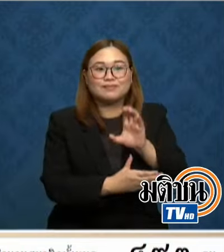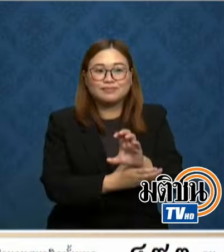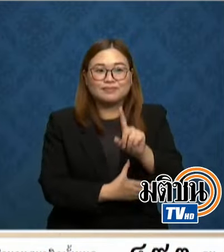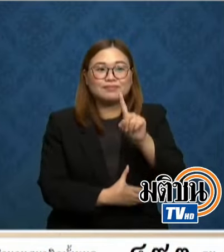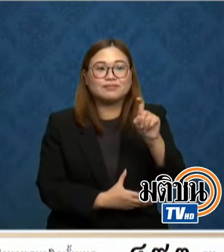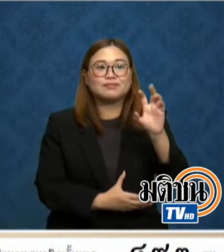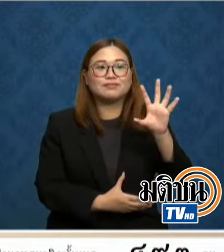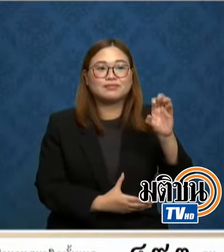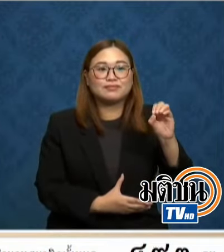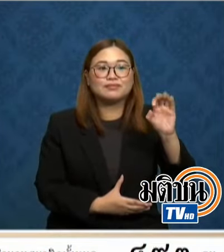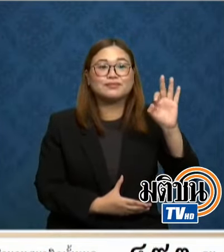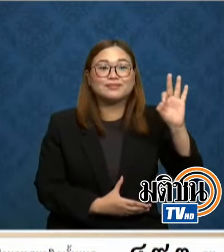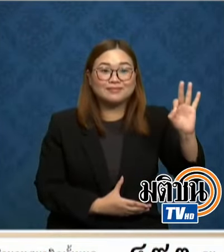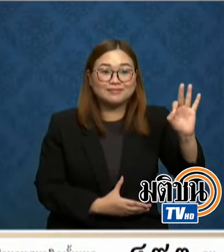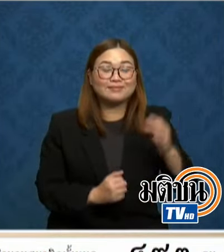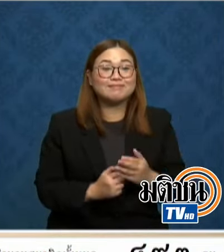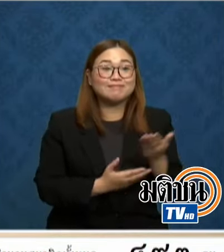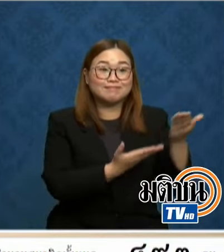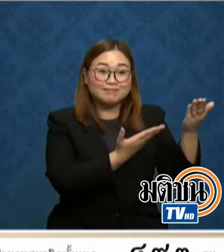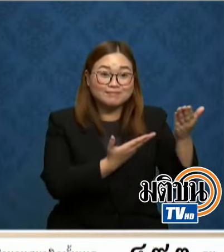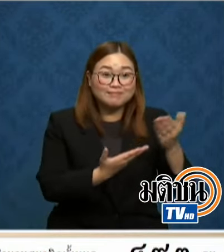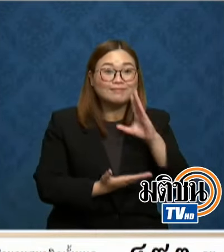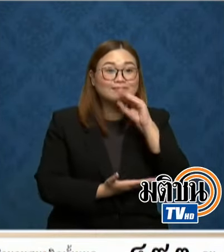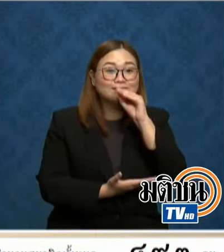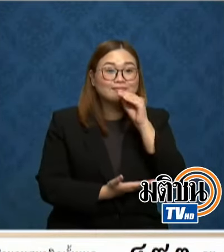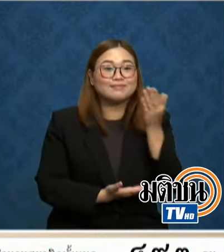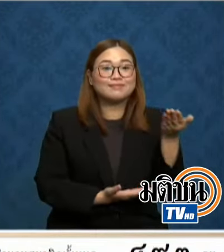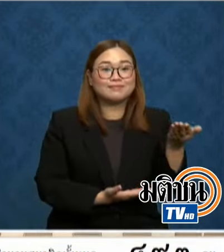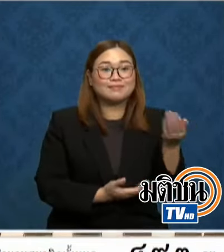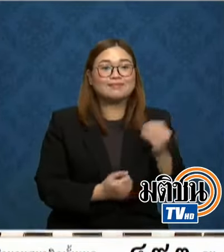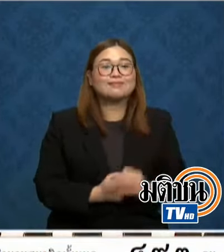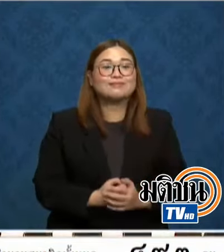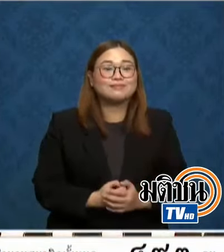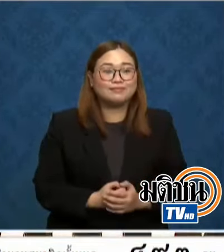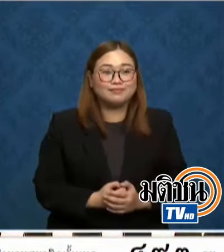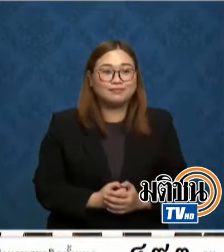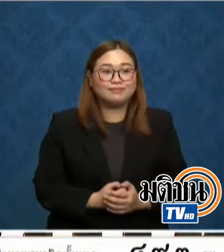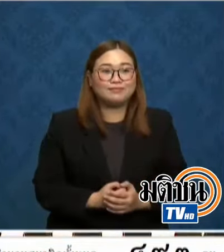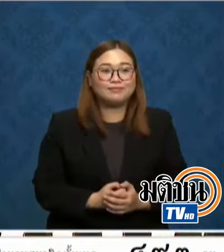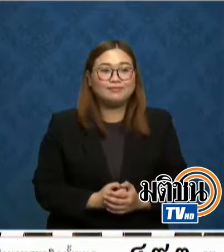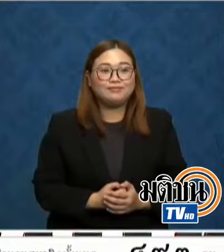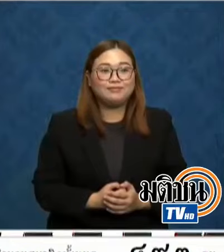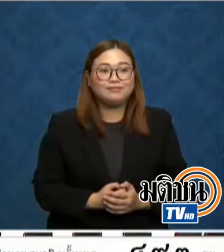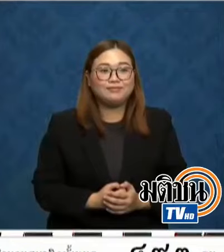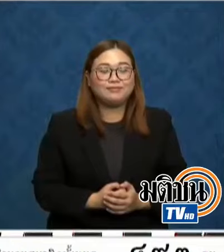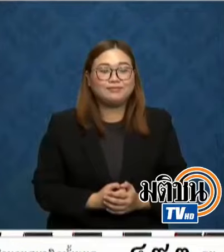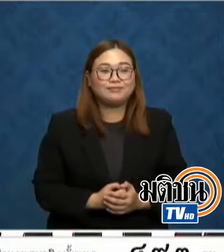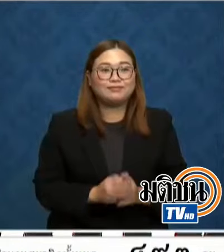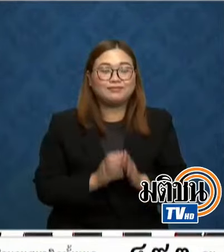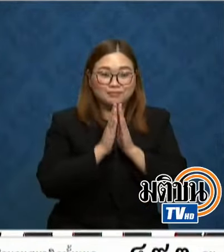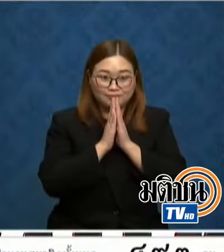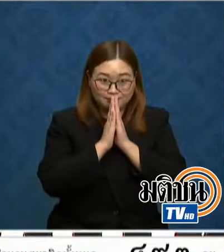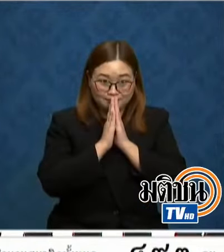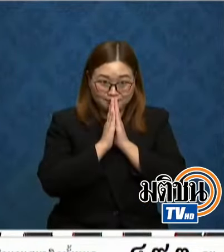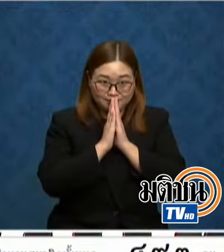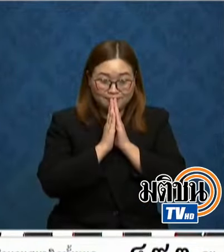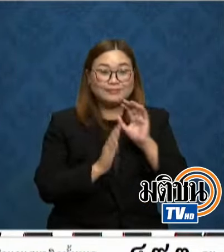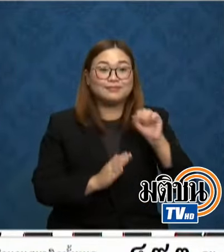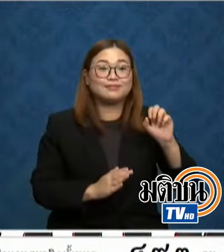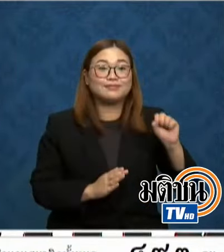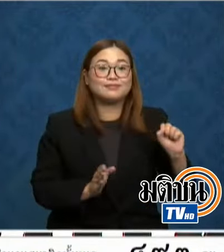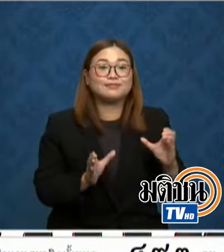159ท่านวิโรจน์มีอะไรไหมครับเชิญฮะเชิญท่านวิโรจน์ครับ ท่านประธานที่เคารพครับผมวิโรจน์ลัคนาอดิศรสมาชิกสภาผู้แทนราษฎรพรรคประชาชน